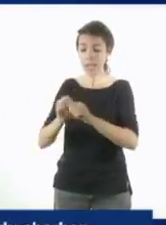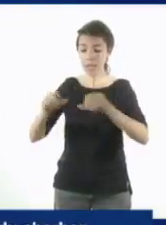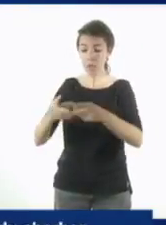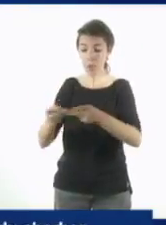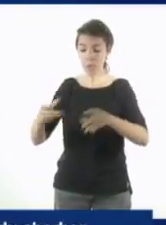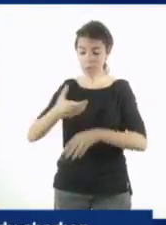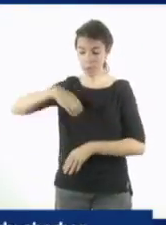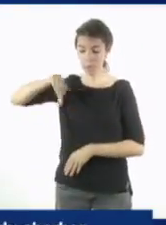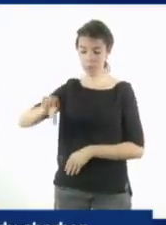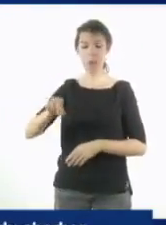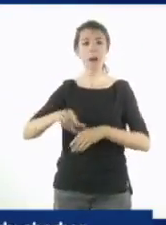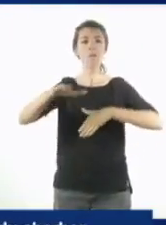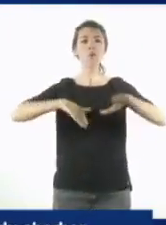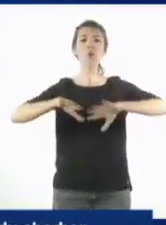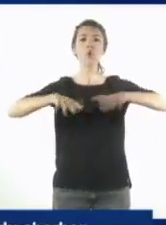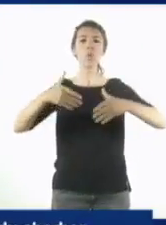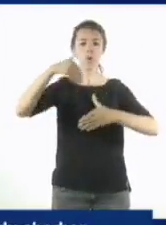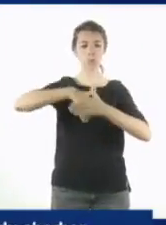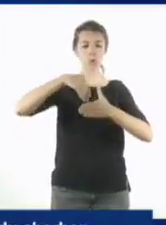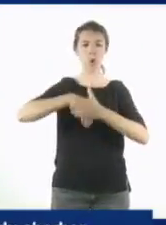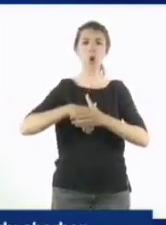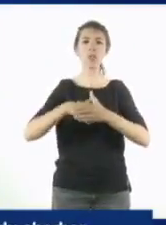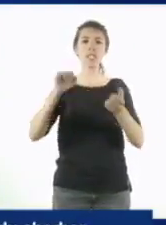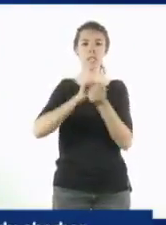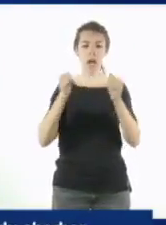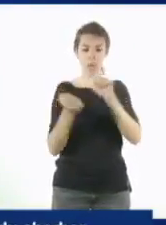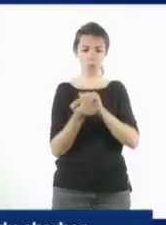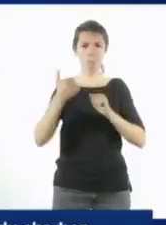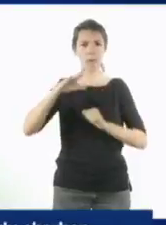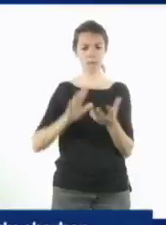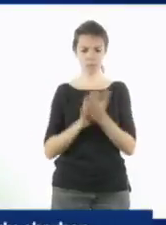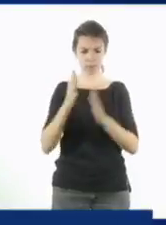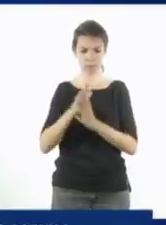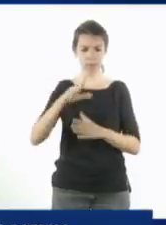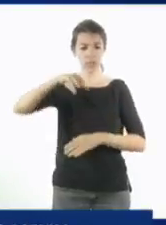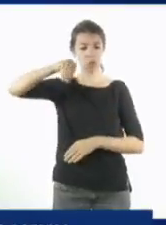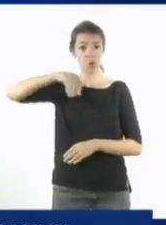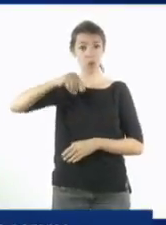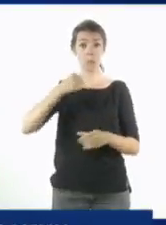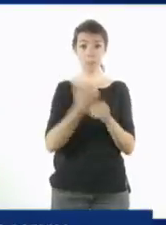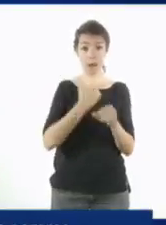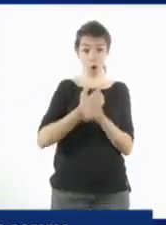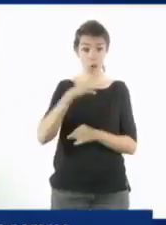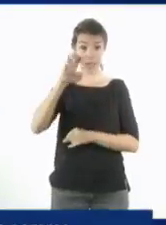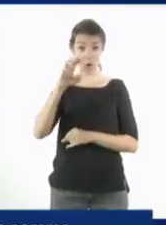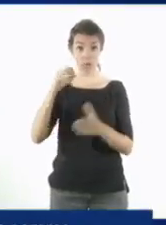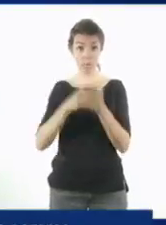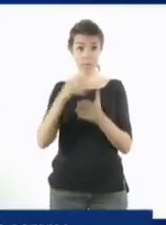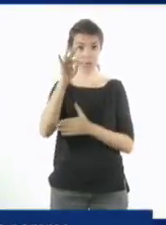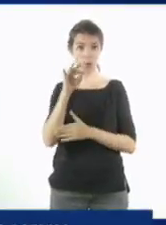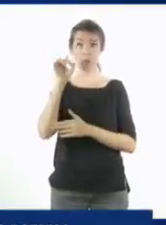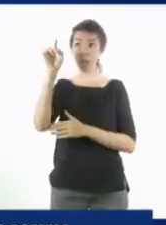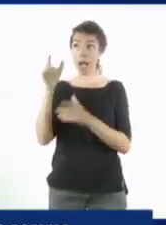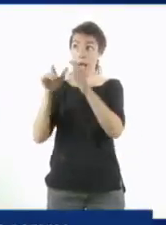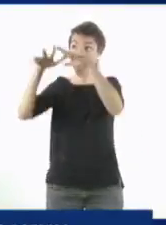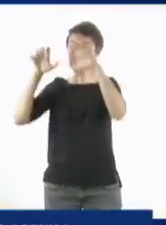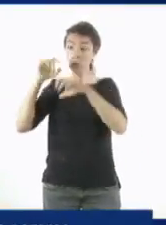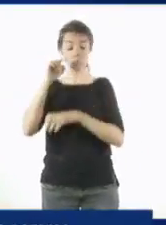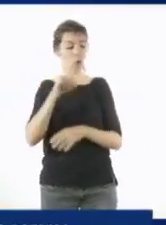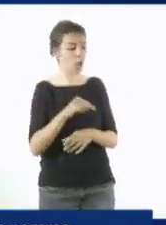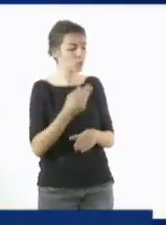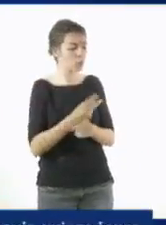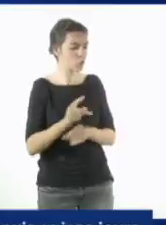Pour fonctionner, la centrale utilise du charbon mais génère des cendres de combustion. 40 000 tonnes par an considérées comme non dangereuses par l